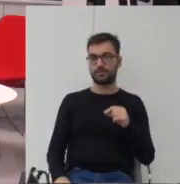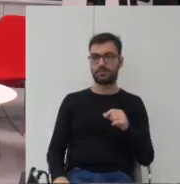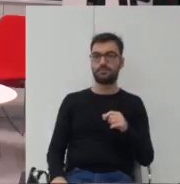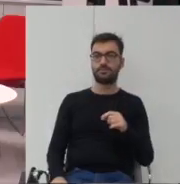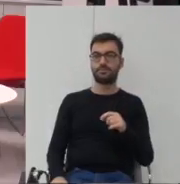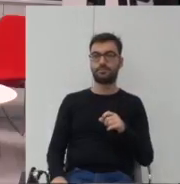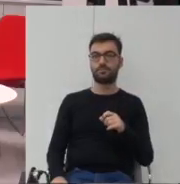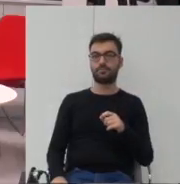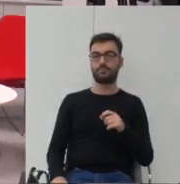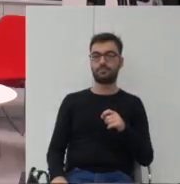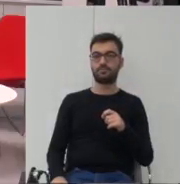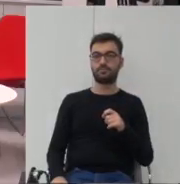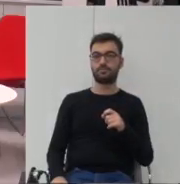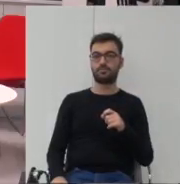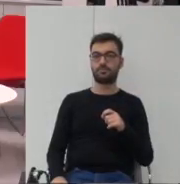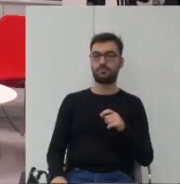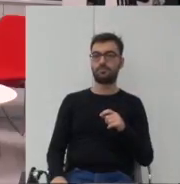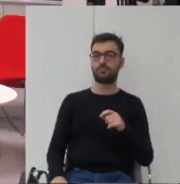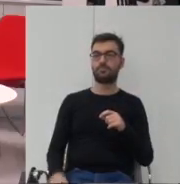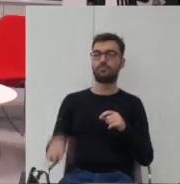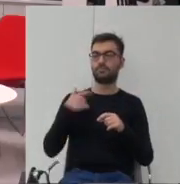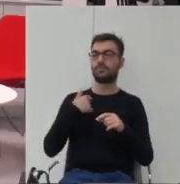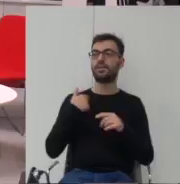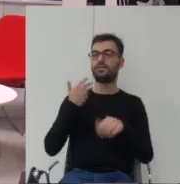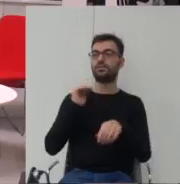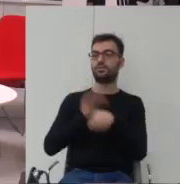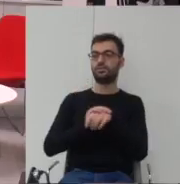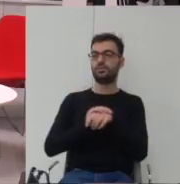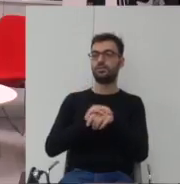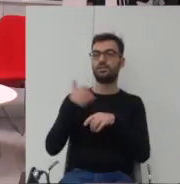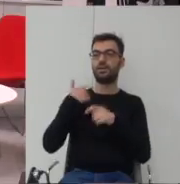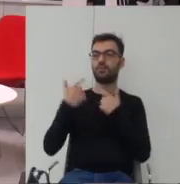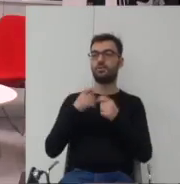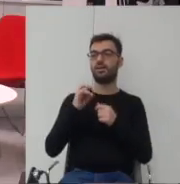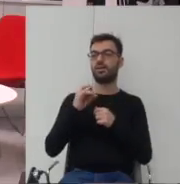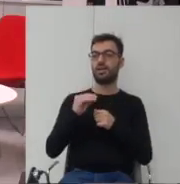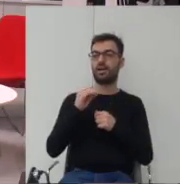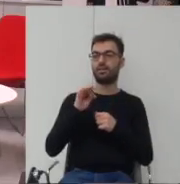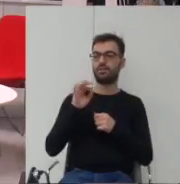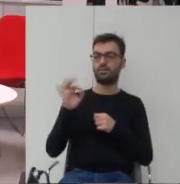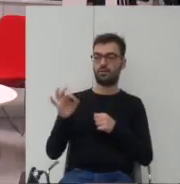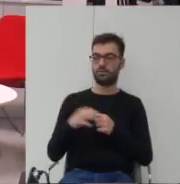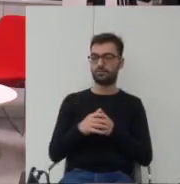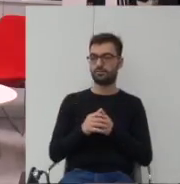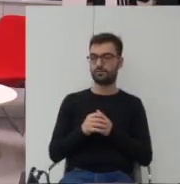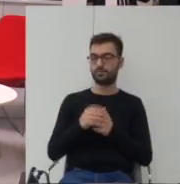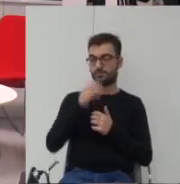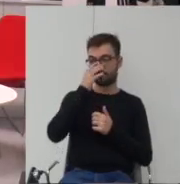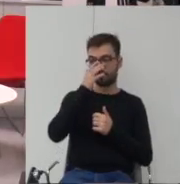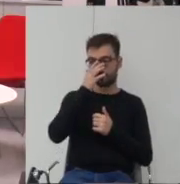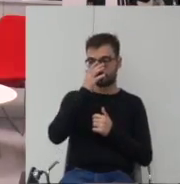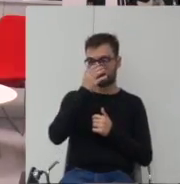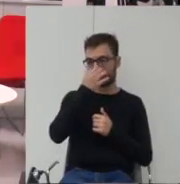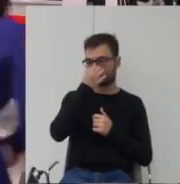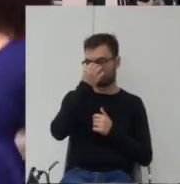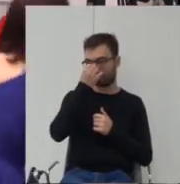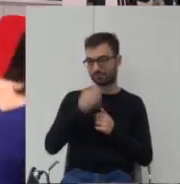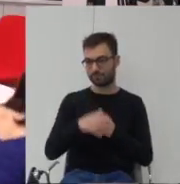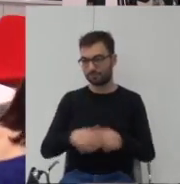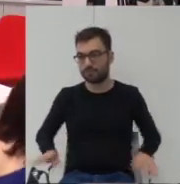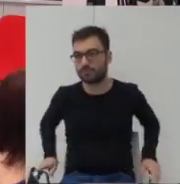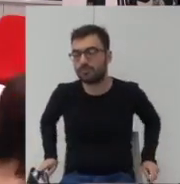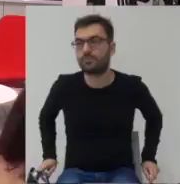Z tym postulatem nie tworzenia gett. Tu chyba wszyscy się z tym zgadzamy, że nie chcielibyśmy